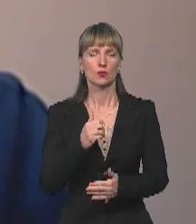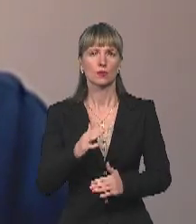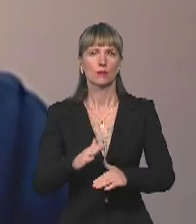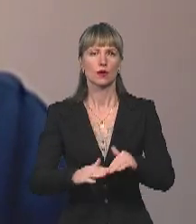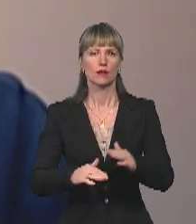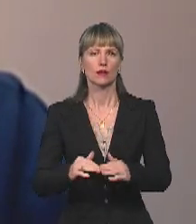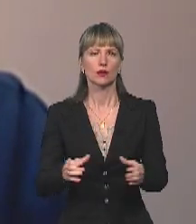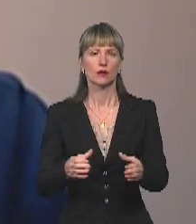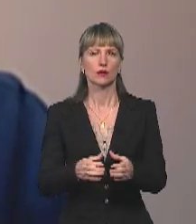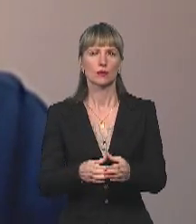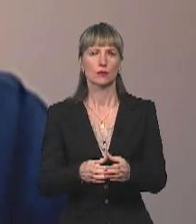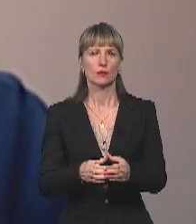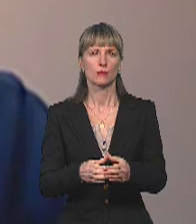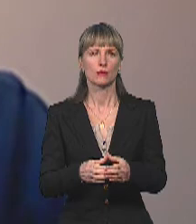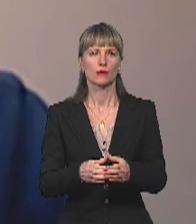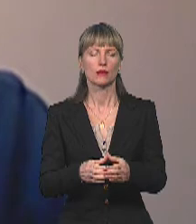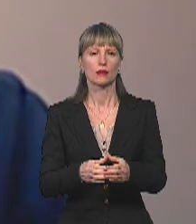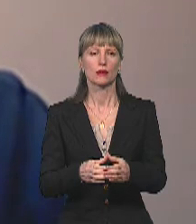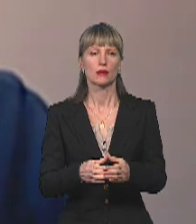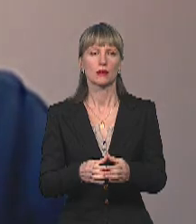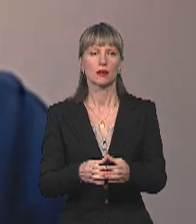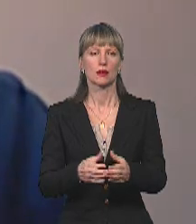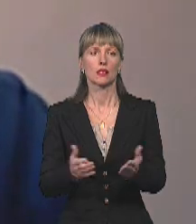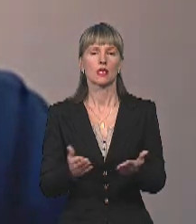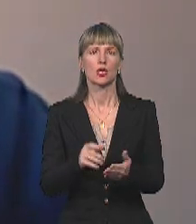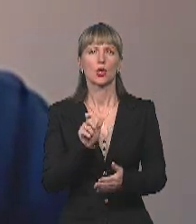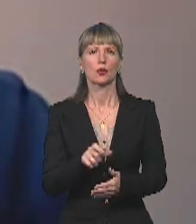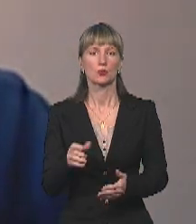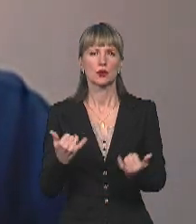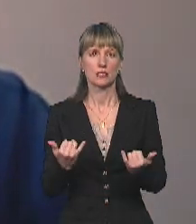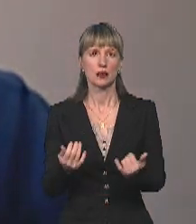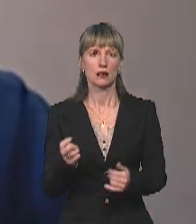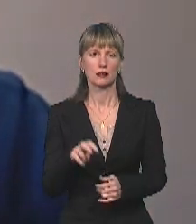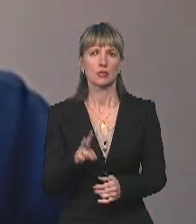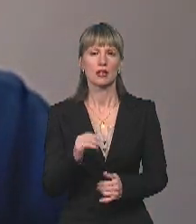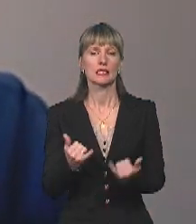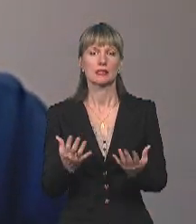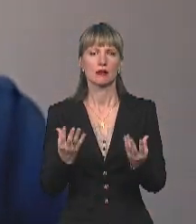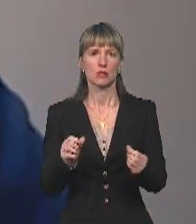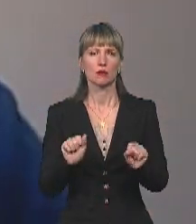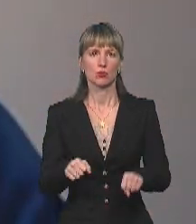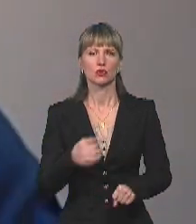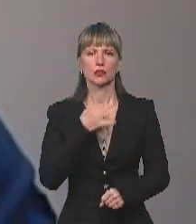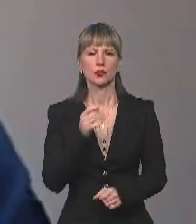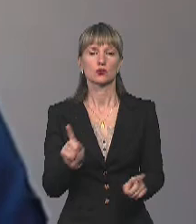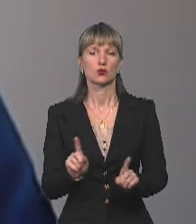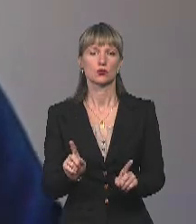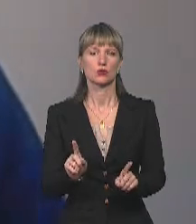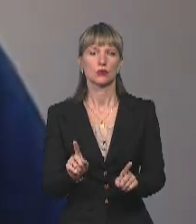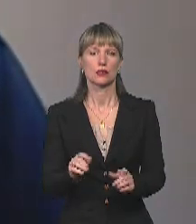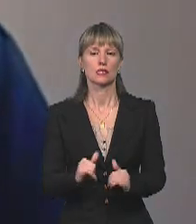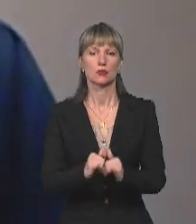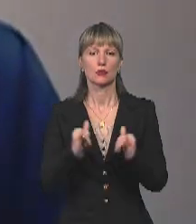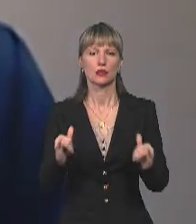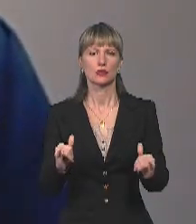групами, які це групи зараз серед безробітних? Ну, на сьогоднішній день я вам можу сказати, що